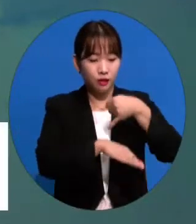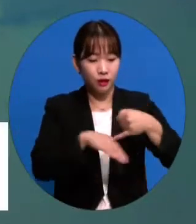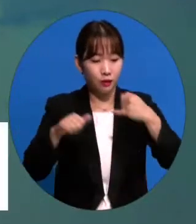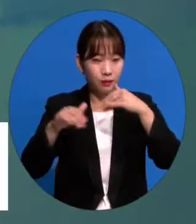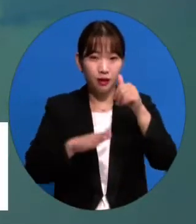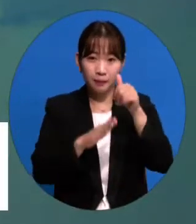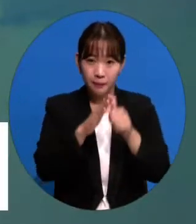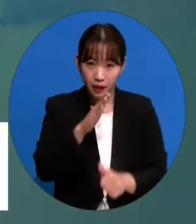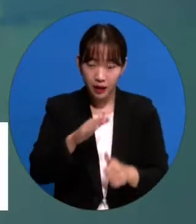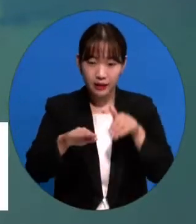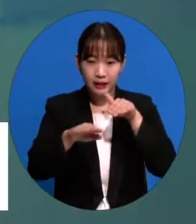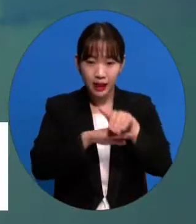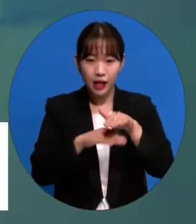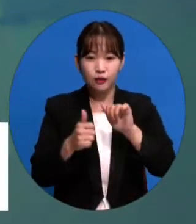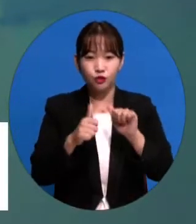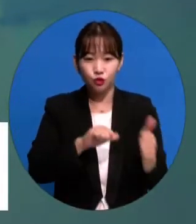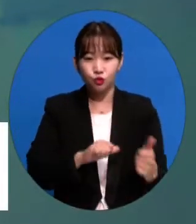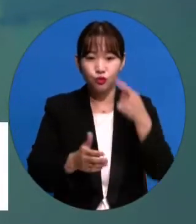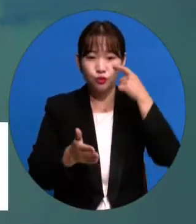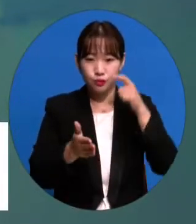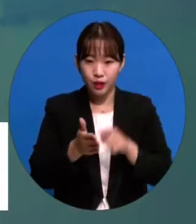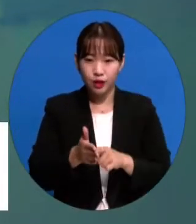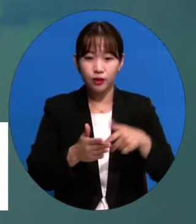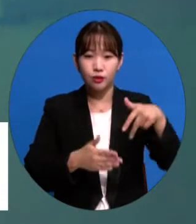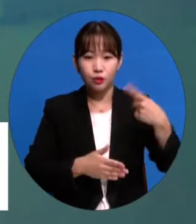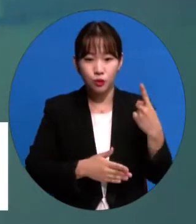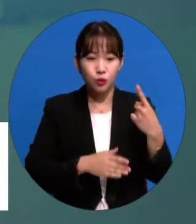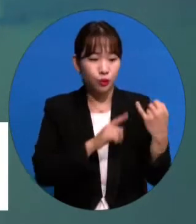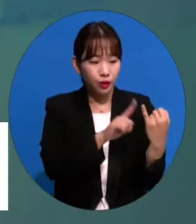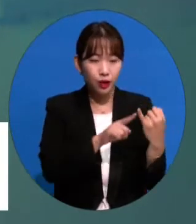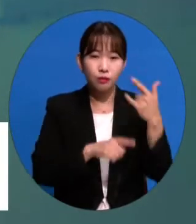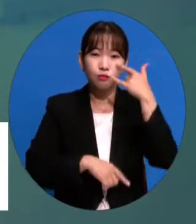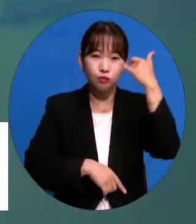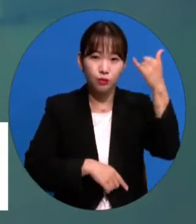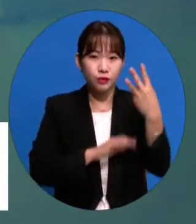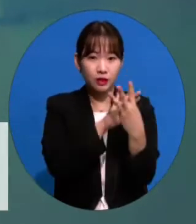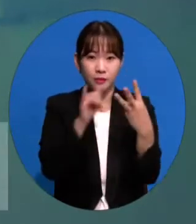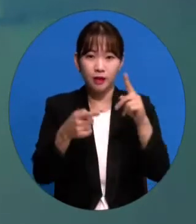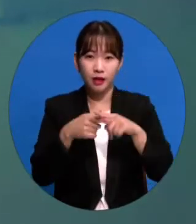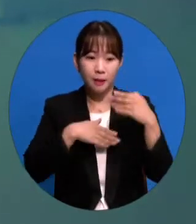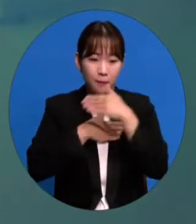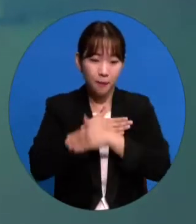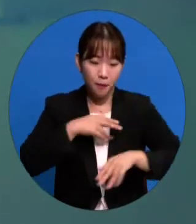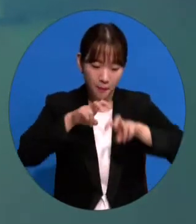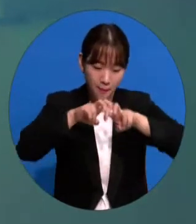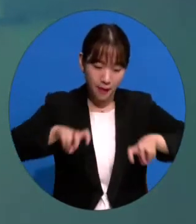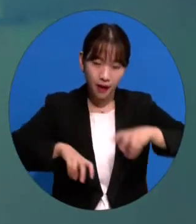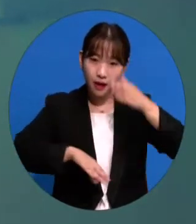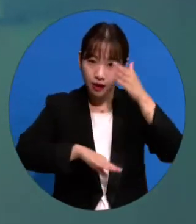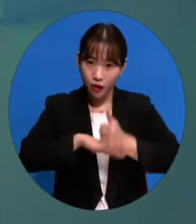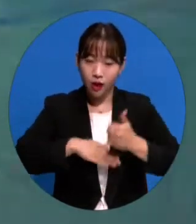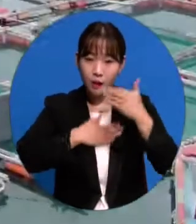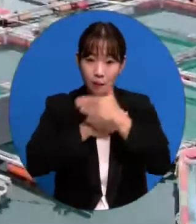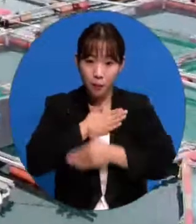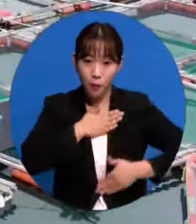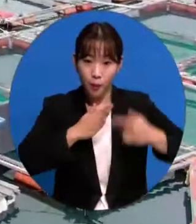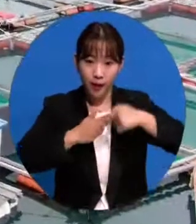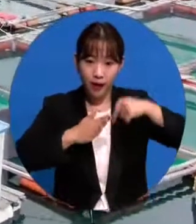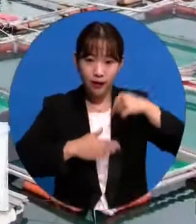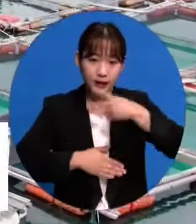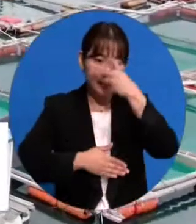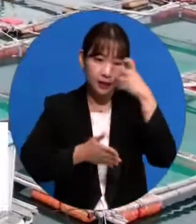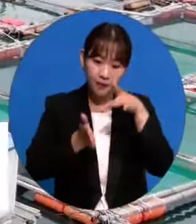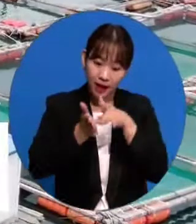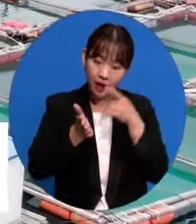완도 바다에 빠진 차량에서 숨진 채 발견된 조 모양과 부모 등 3명에 대한 부검 결과 천하에서 수면제